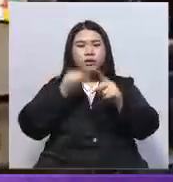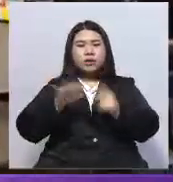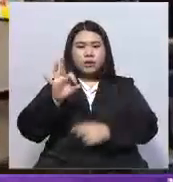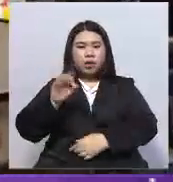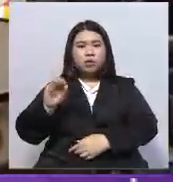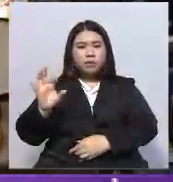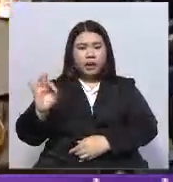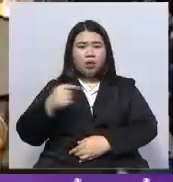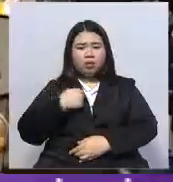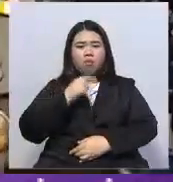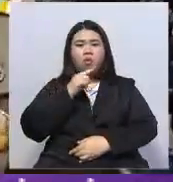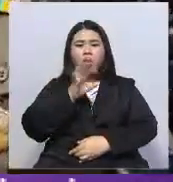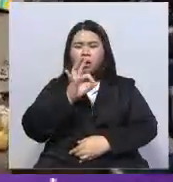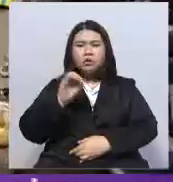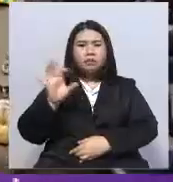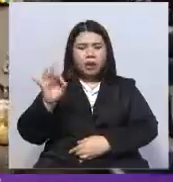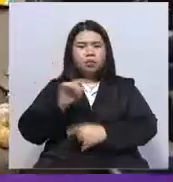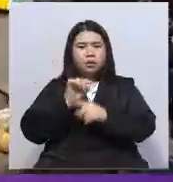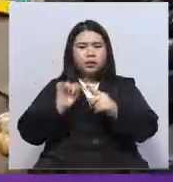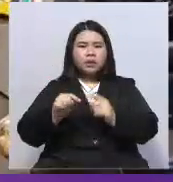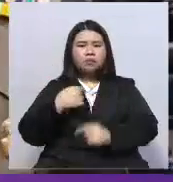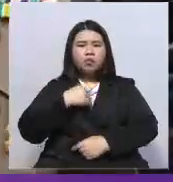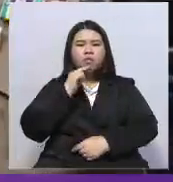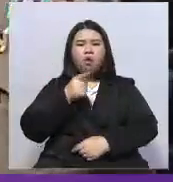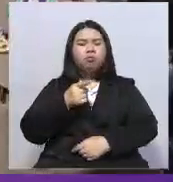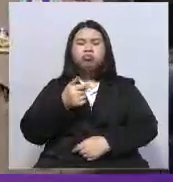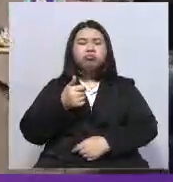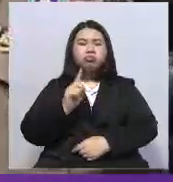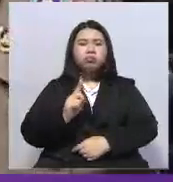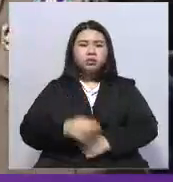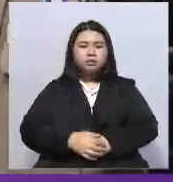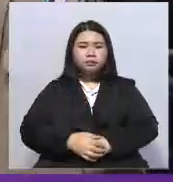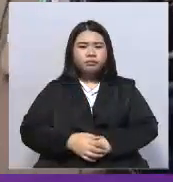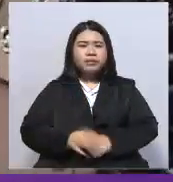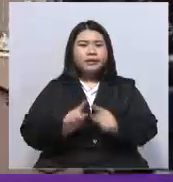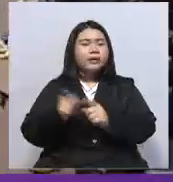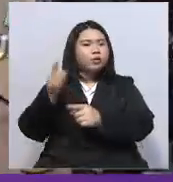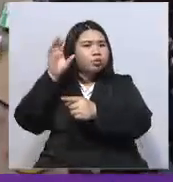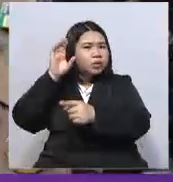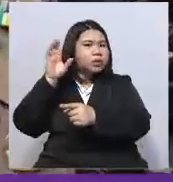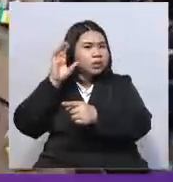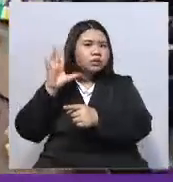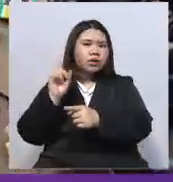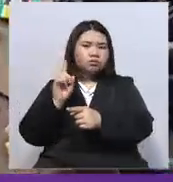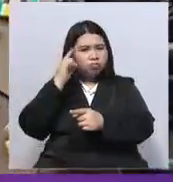เลยถ้าผมเชื่อ 99% ก็ผมไม่รู้ว่าพังไงจะเชื่อเท่าไหร่นะพังไงการเชื่อเท่า